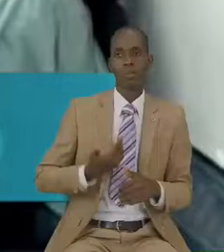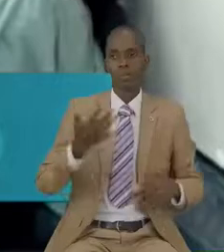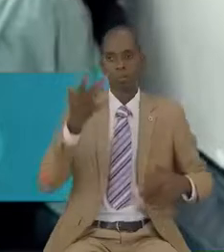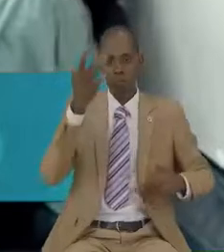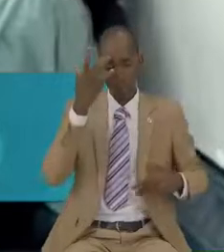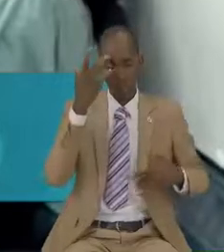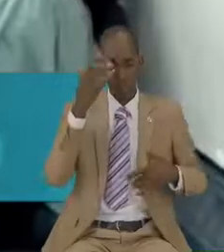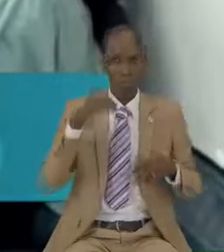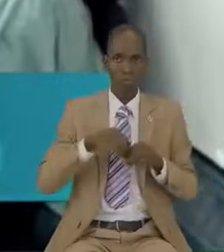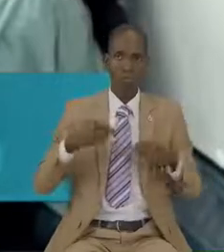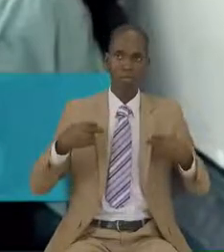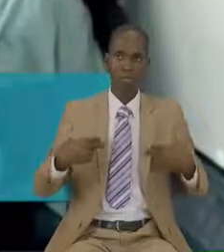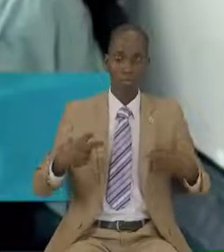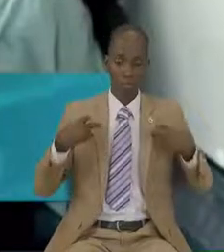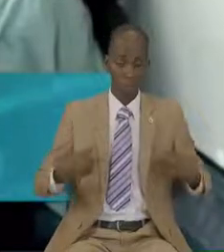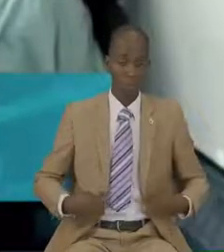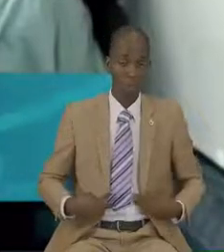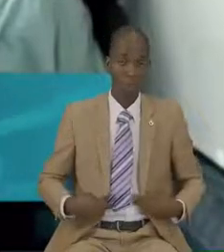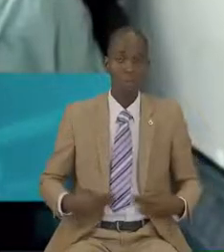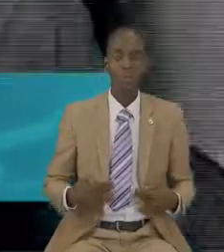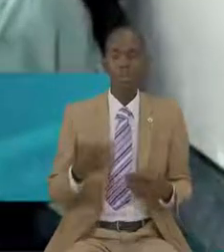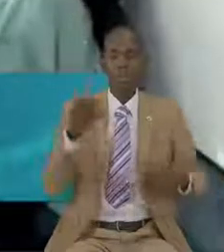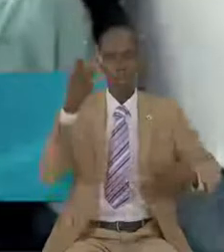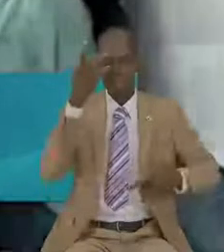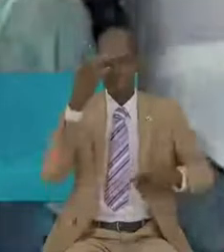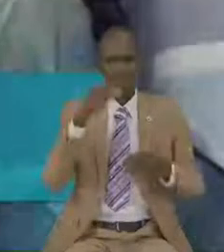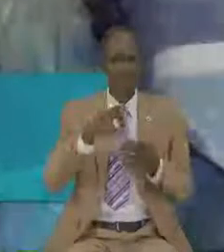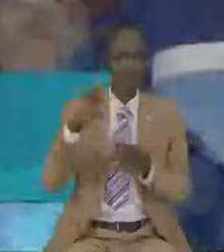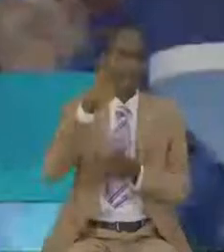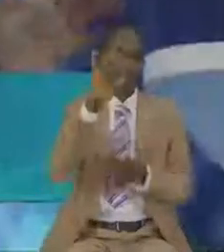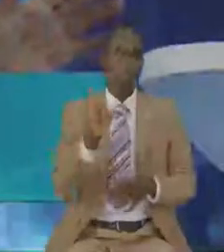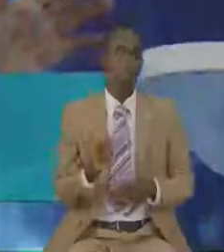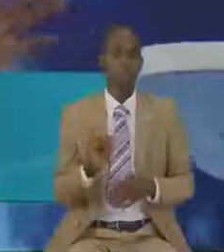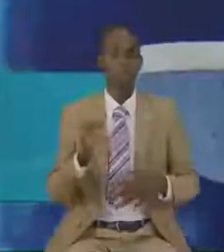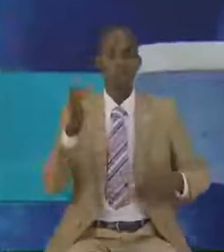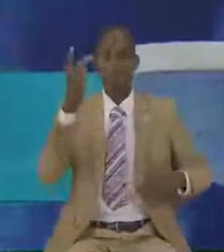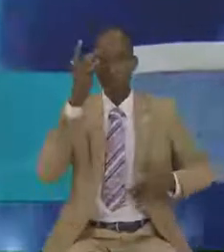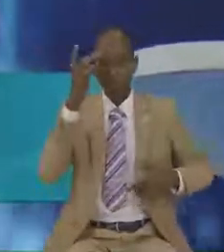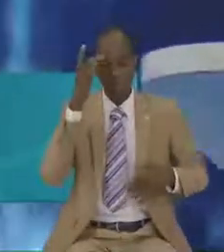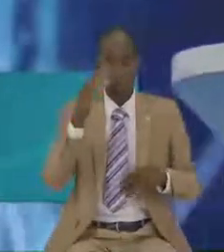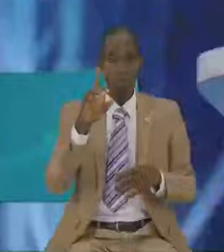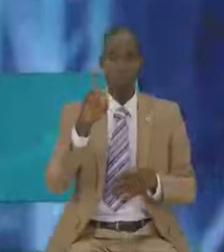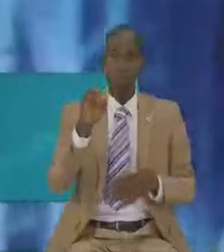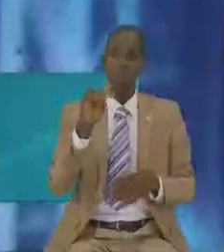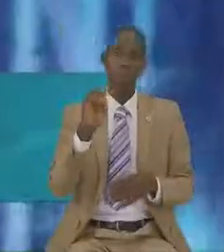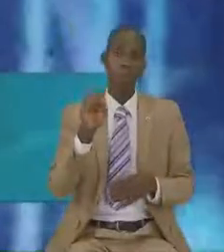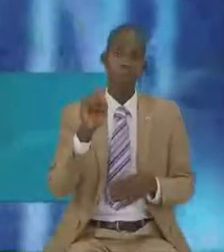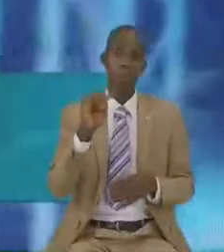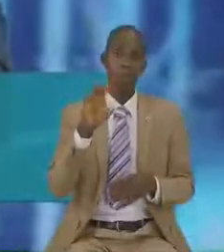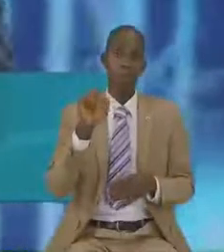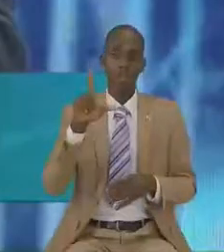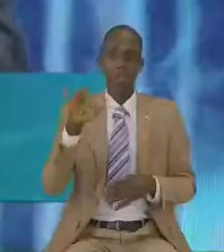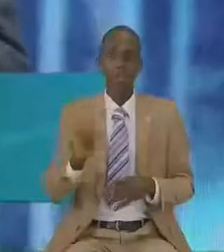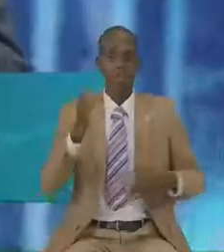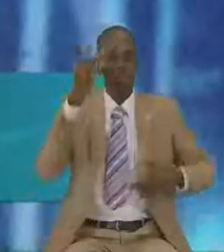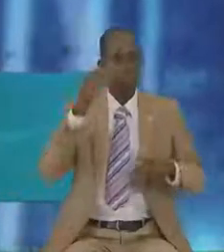Toute âme malade du physiquement, malade spirituellement, malade sur le plan